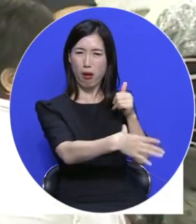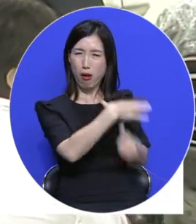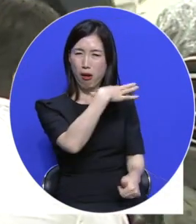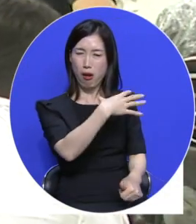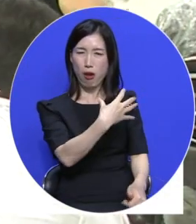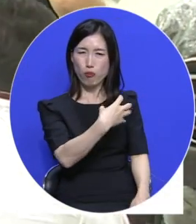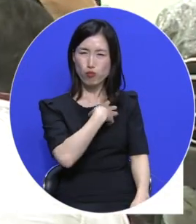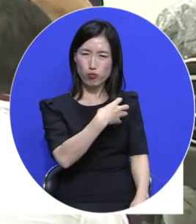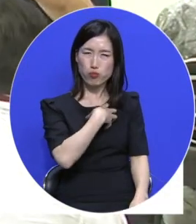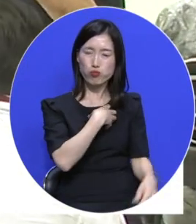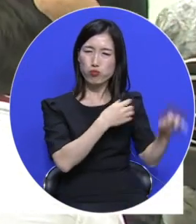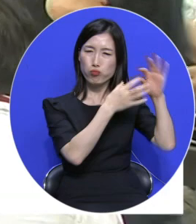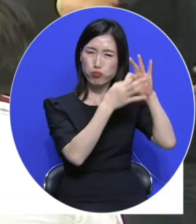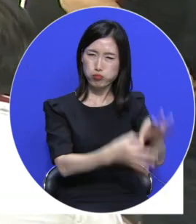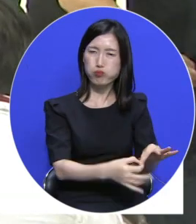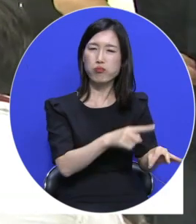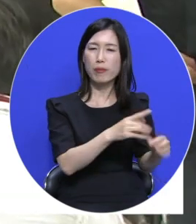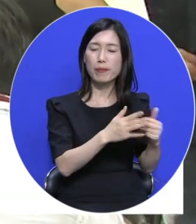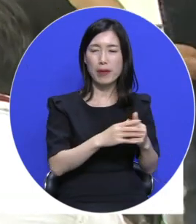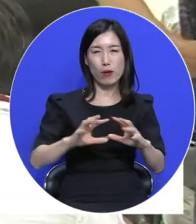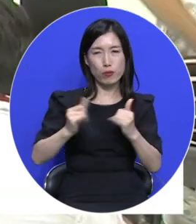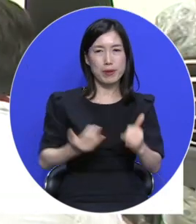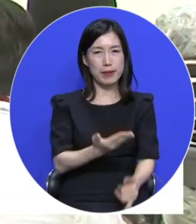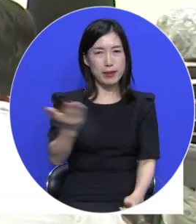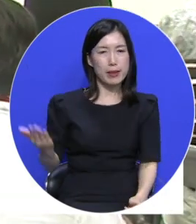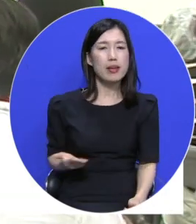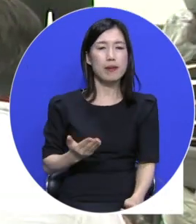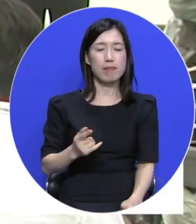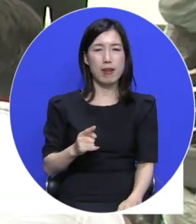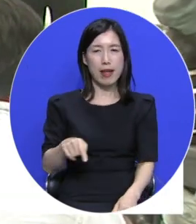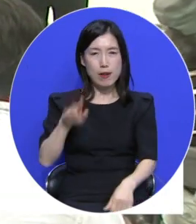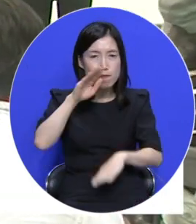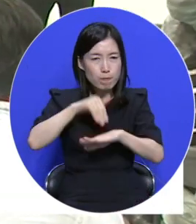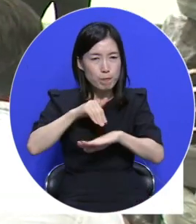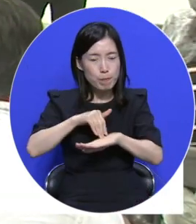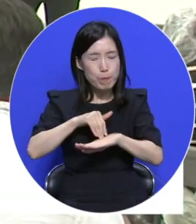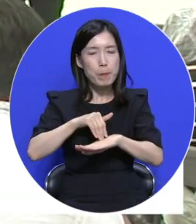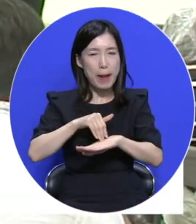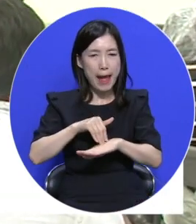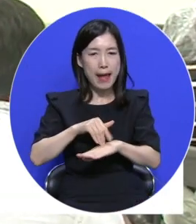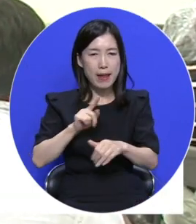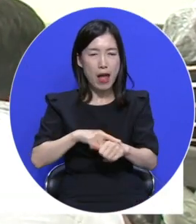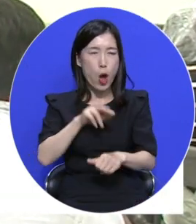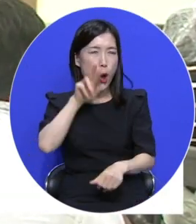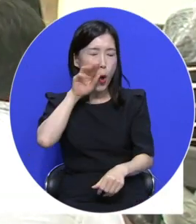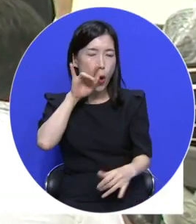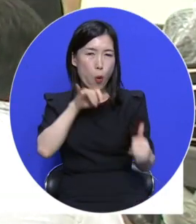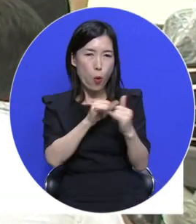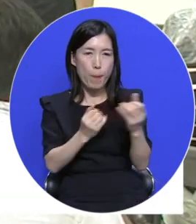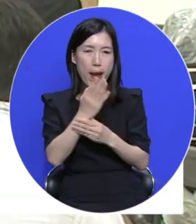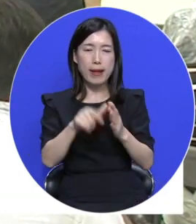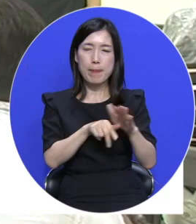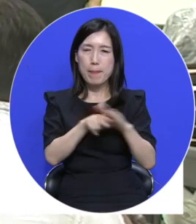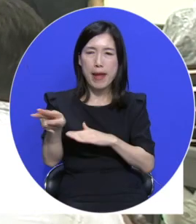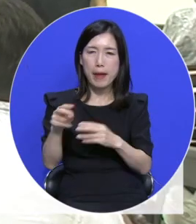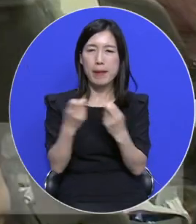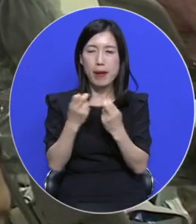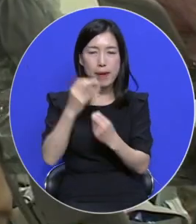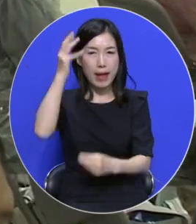만큼 국민께서도 민방위 훈련을 통해 비상시 행동 요령을 숙달하시는 것이 매우